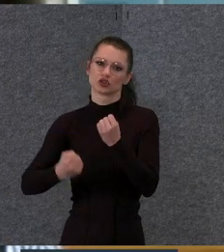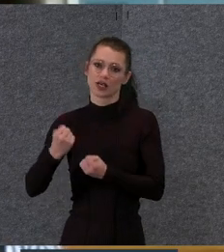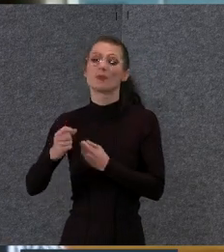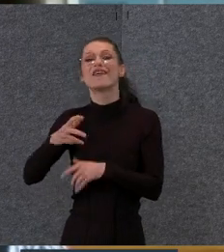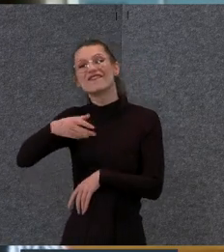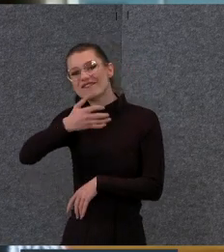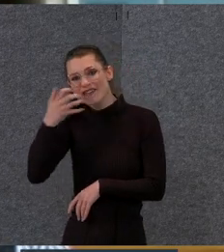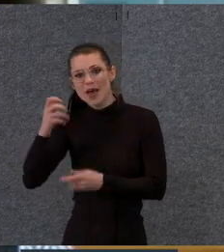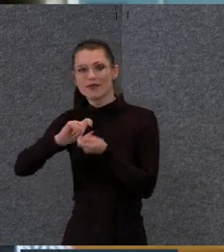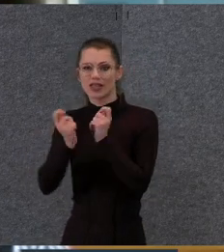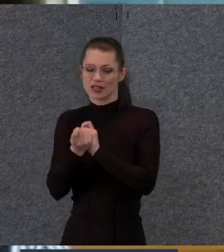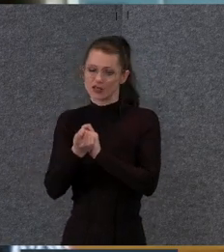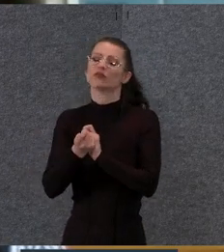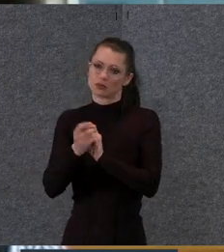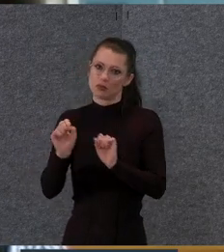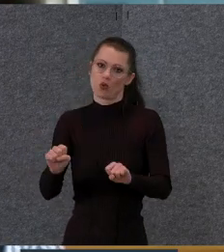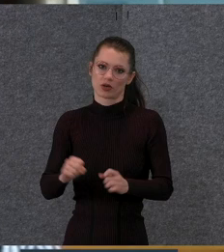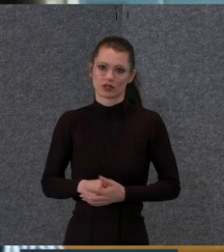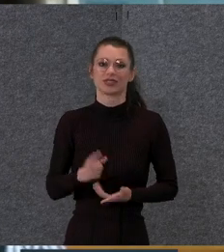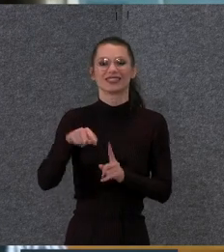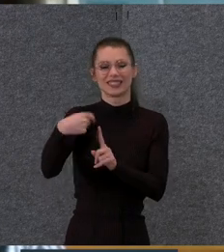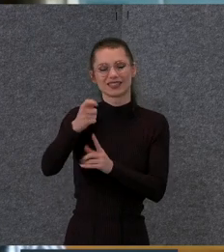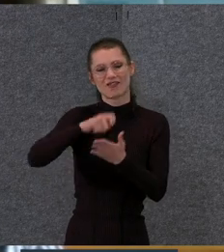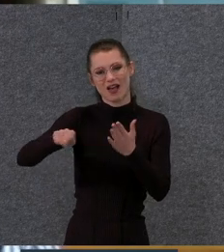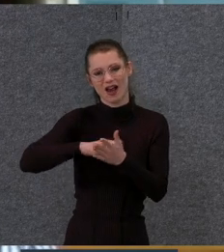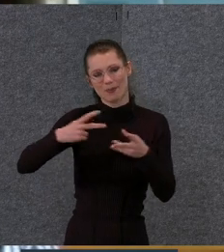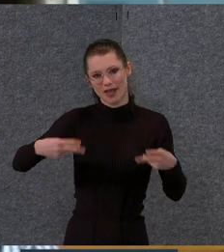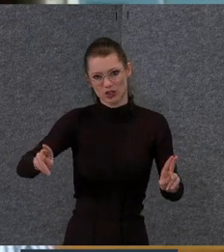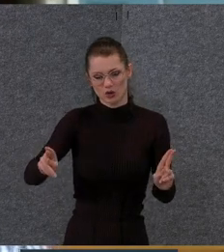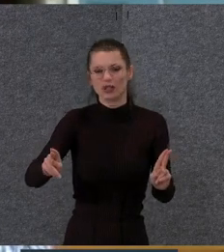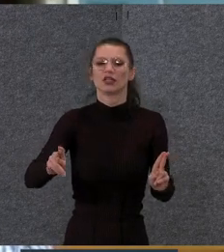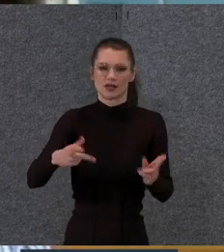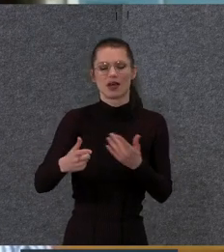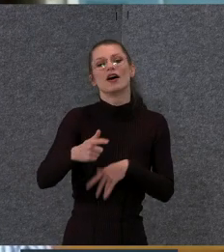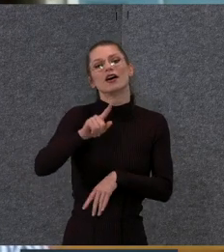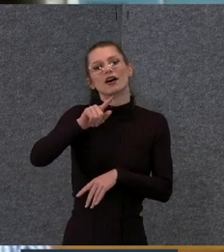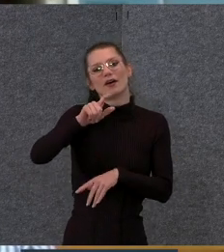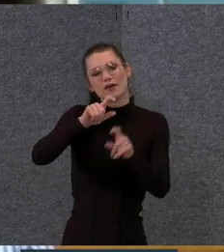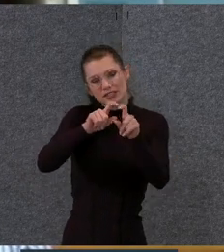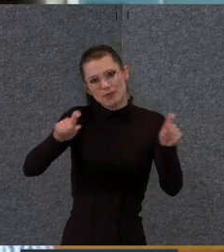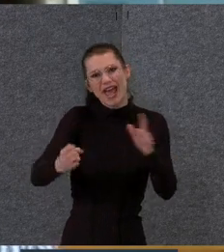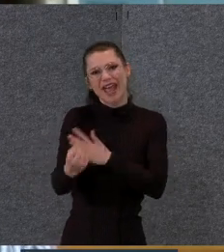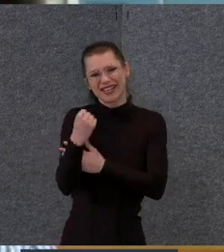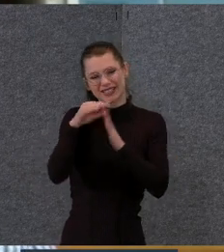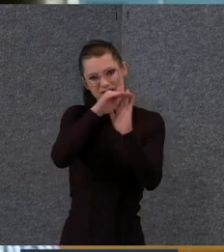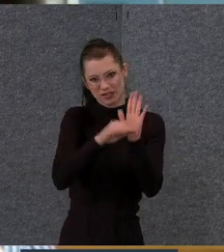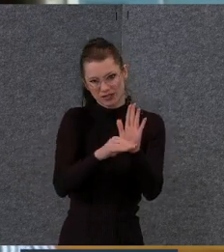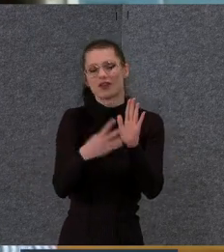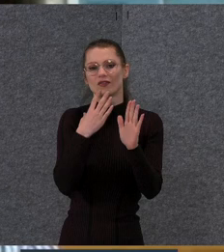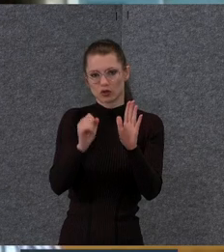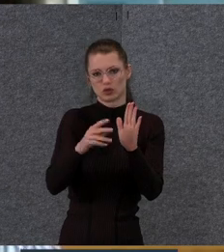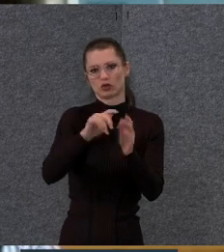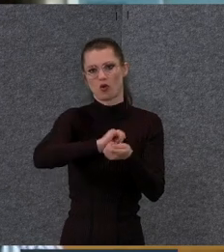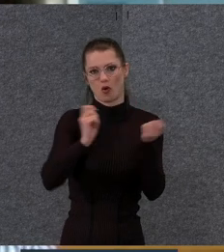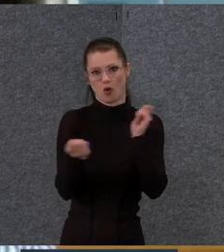möglich. Und ich möchte in der nächsten Wahlperiode das Gebäudeenergiegesetz komplett revidieren, dass wir wirklich nearly zero